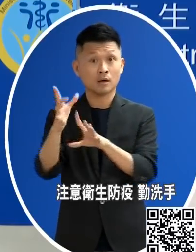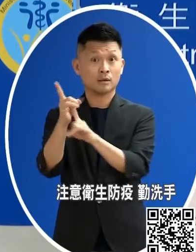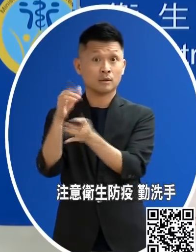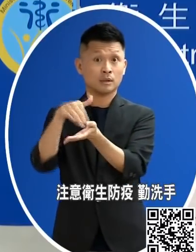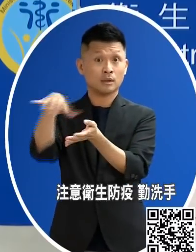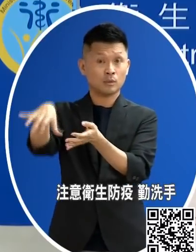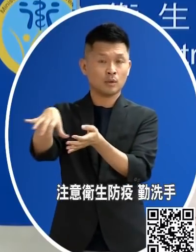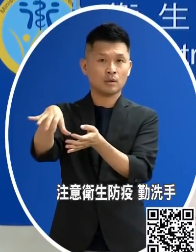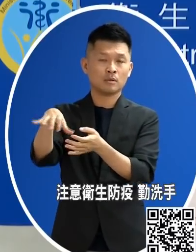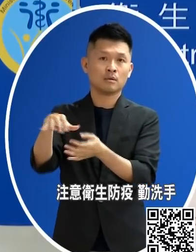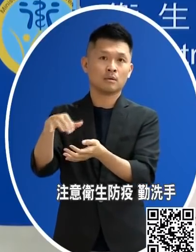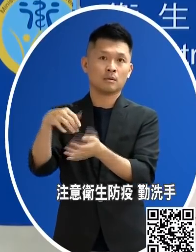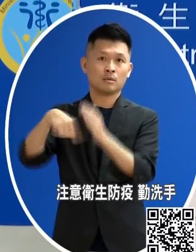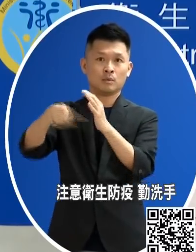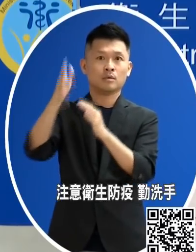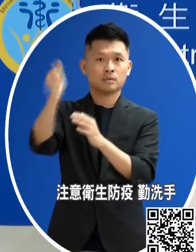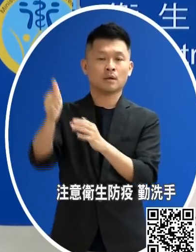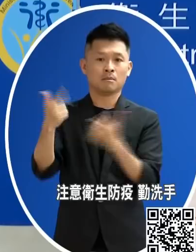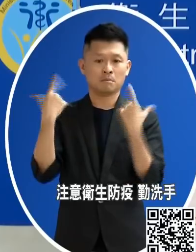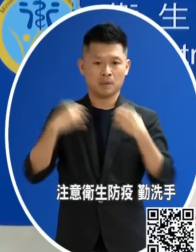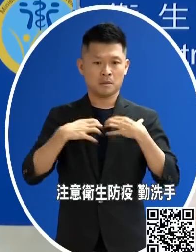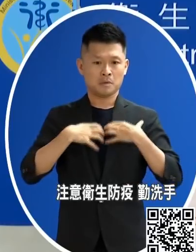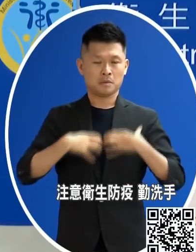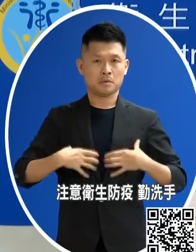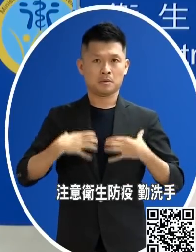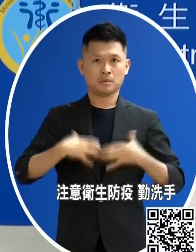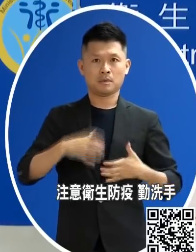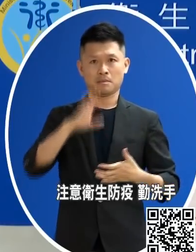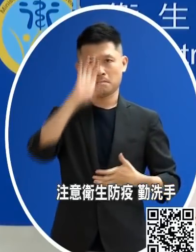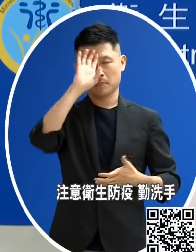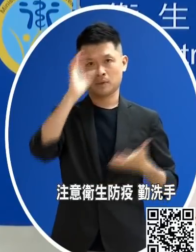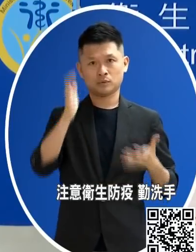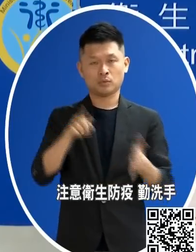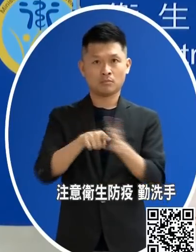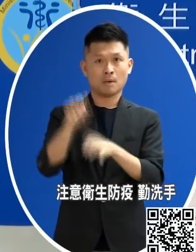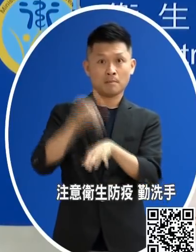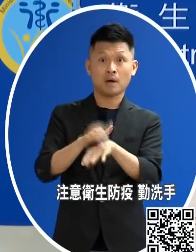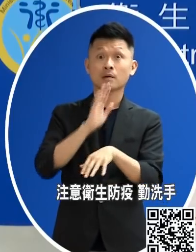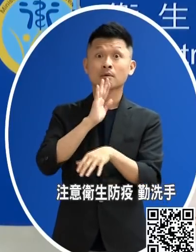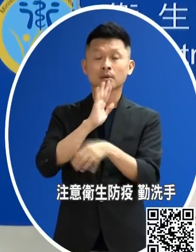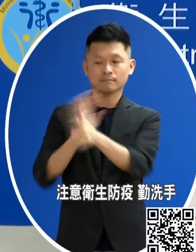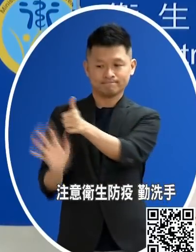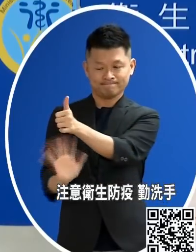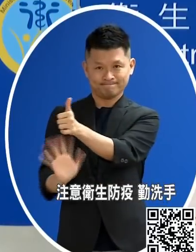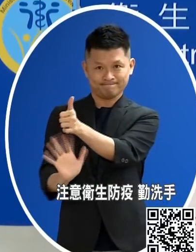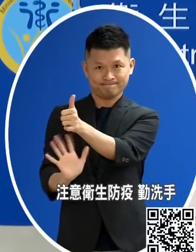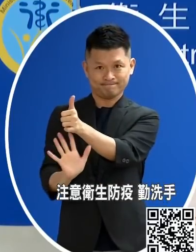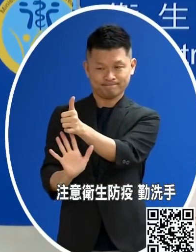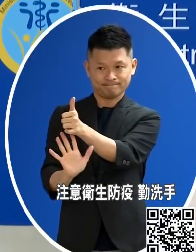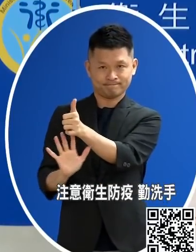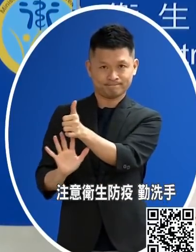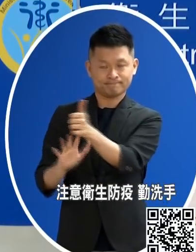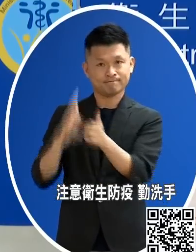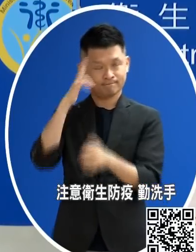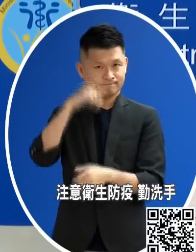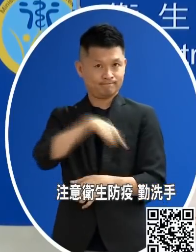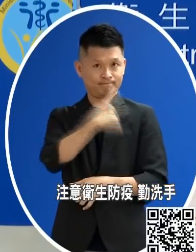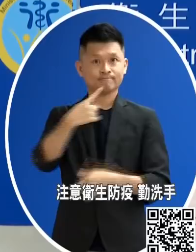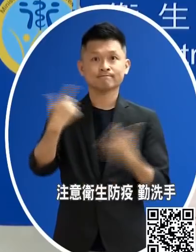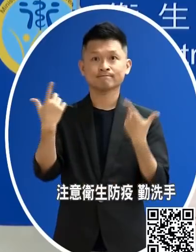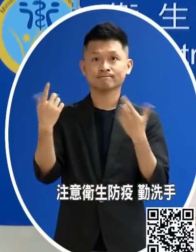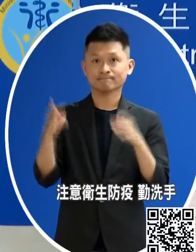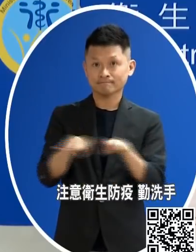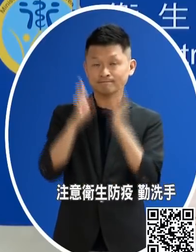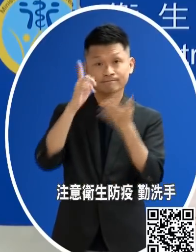本来就是胸腔重症的专家哈。那他带领这样的一个咨询小组，那从下礼拜一开